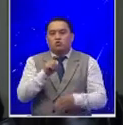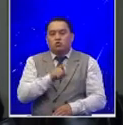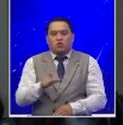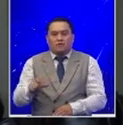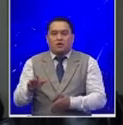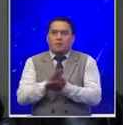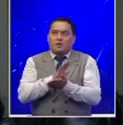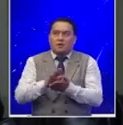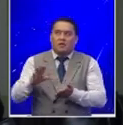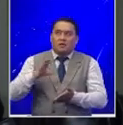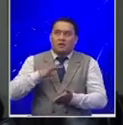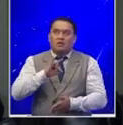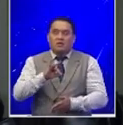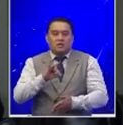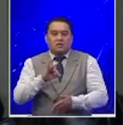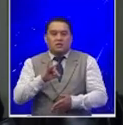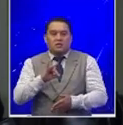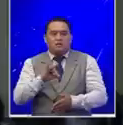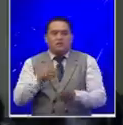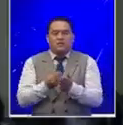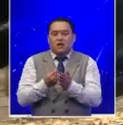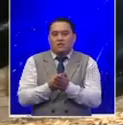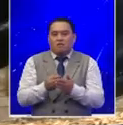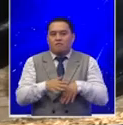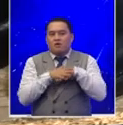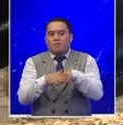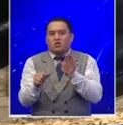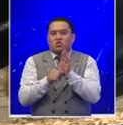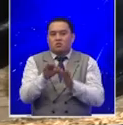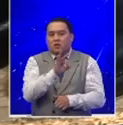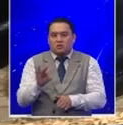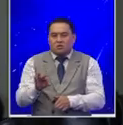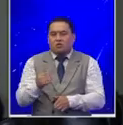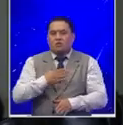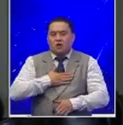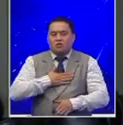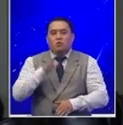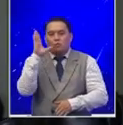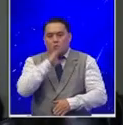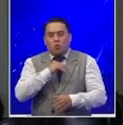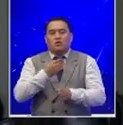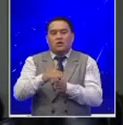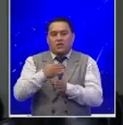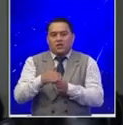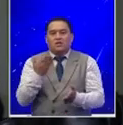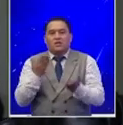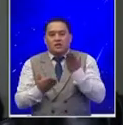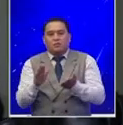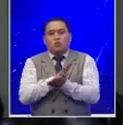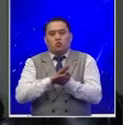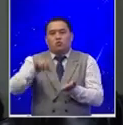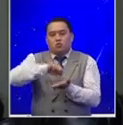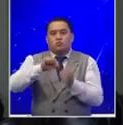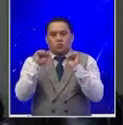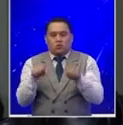получили гранты, есть и гранты, есть и финансирование под 6%, то есть наши ученики могут как кредит получить, так и в грант